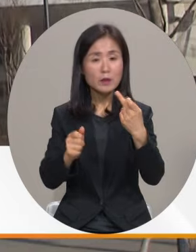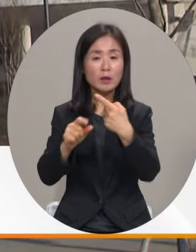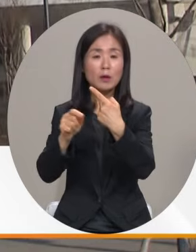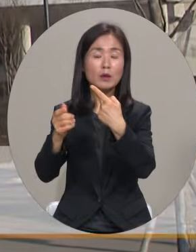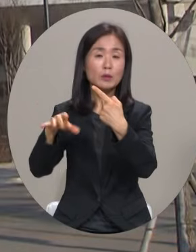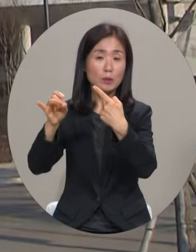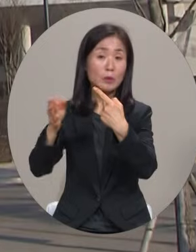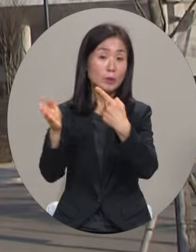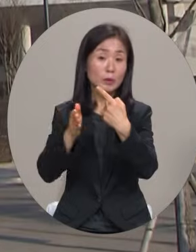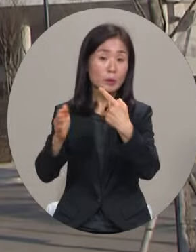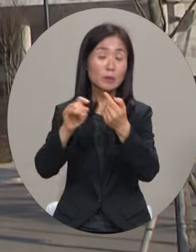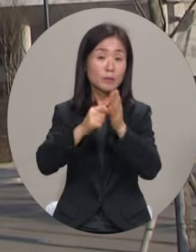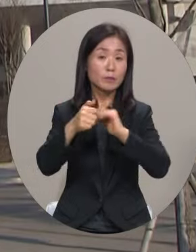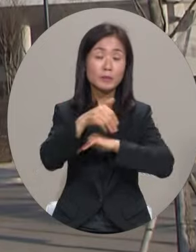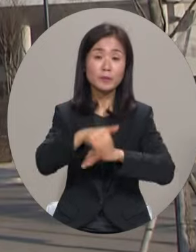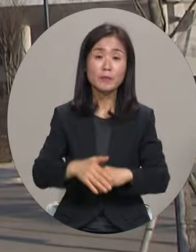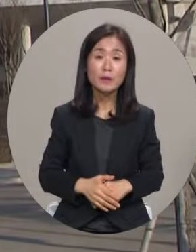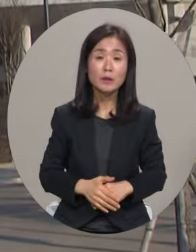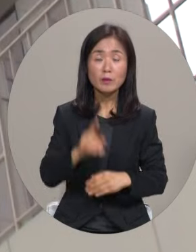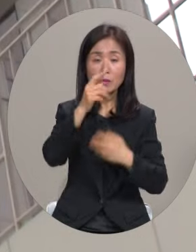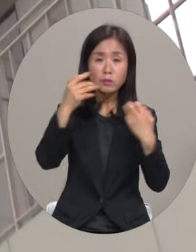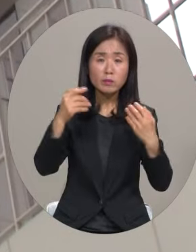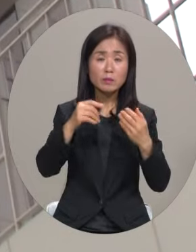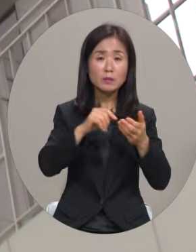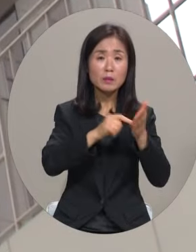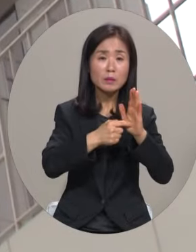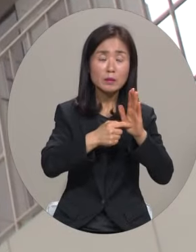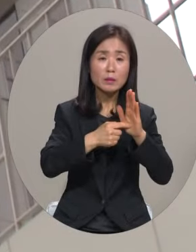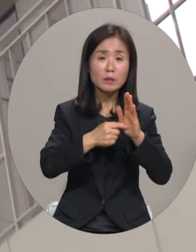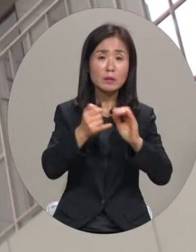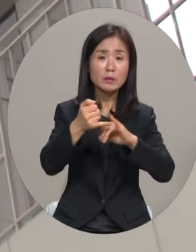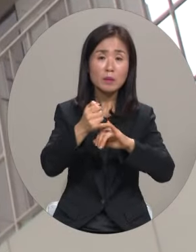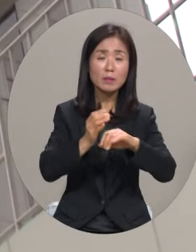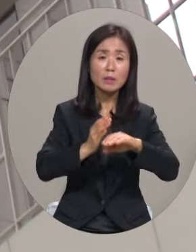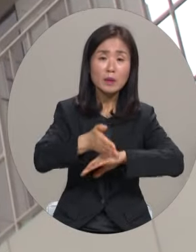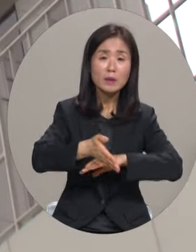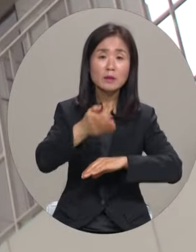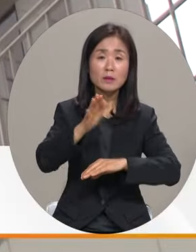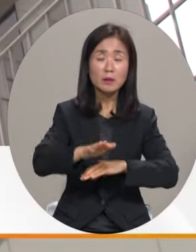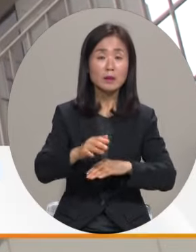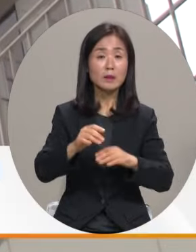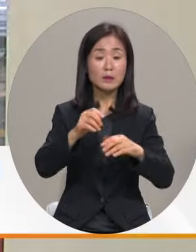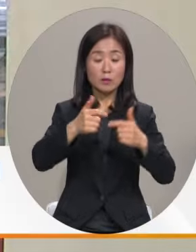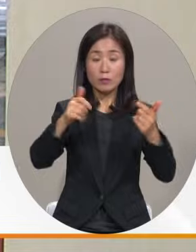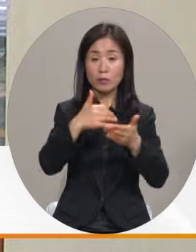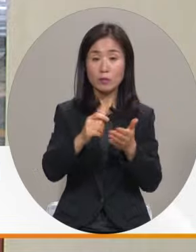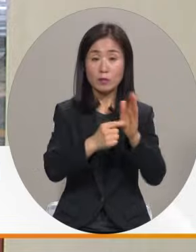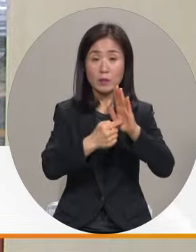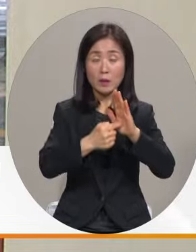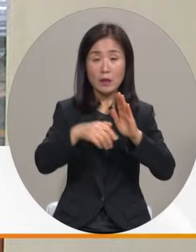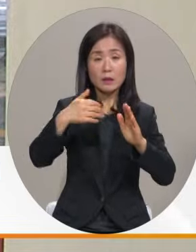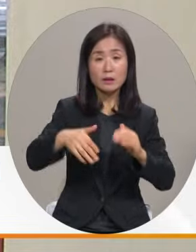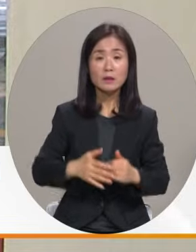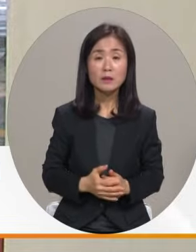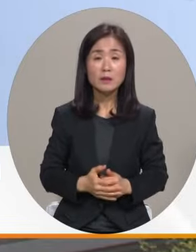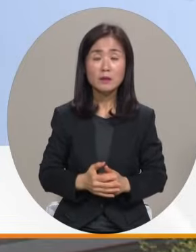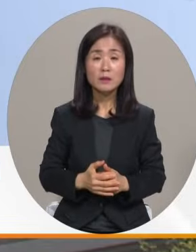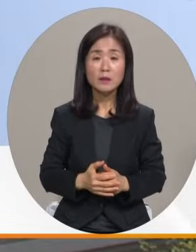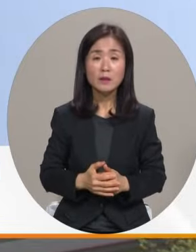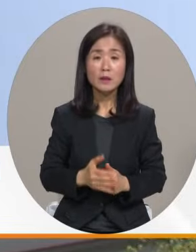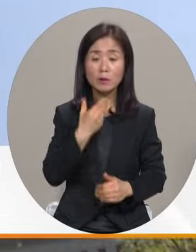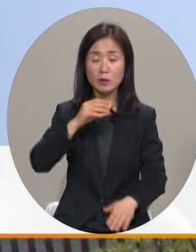있는데 정부가 약속한 시간이 지났지만 증원 발표는 미뤄지고 있습니다 증원 윤곽이 나올 것으로 전망된